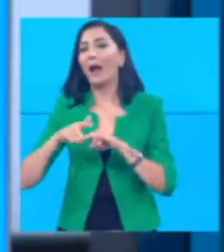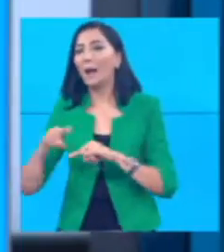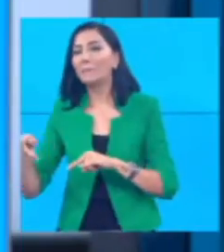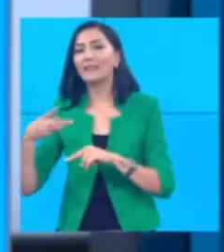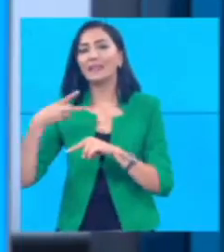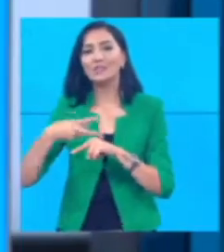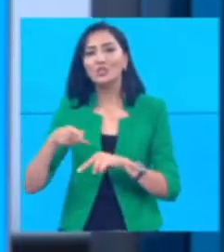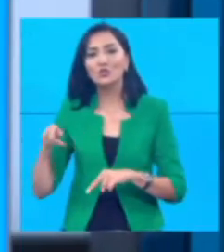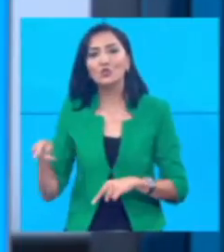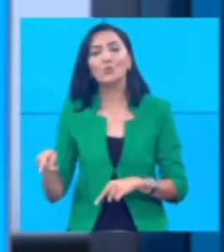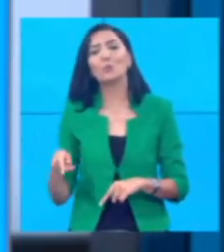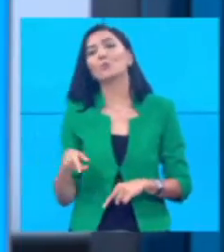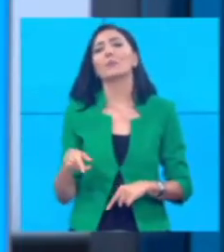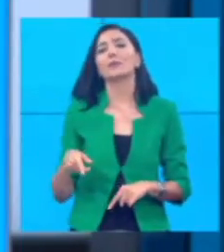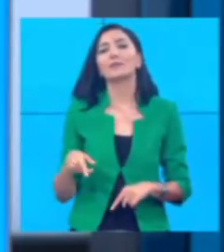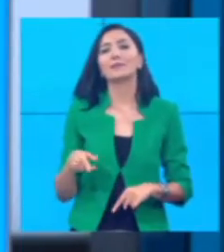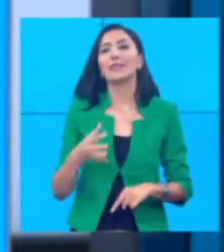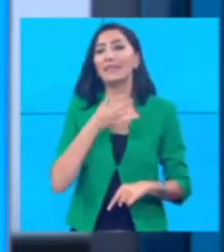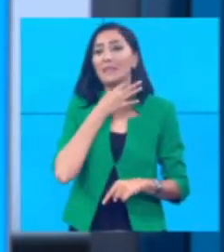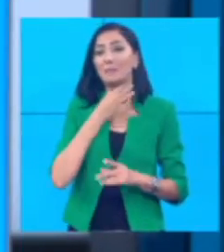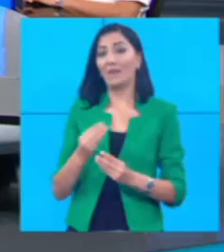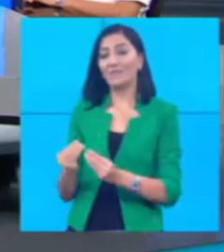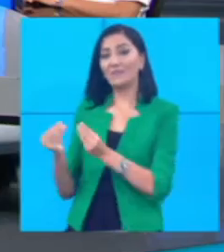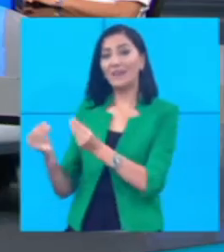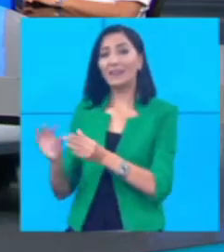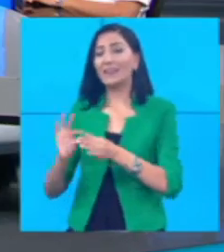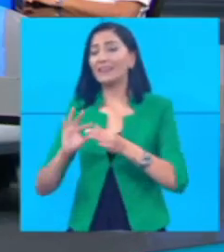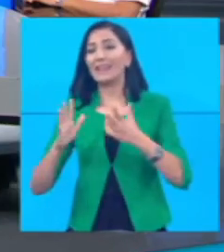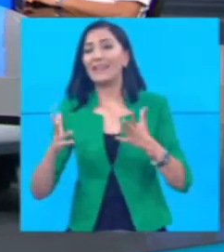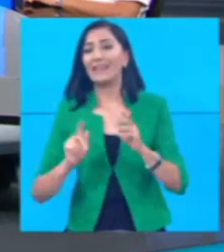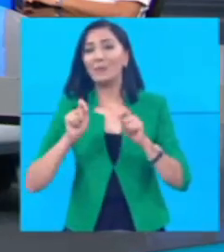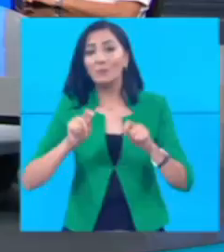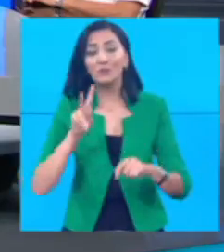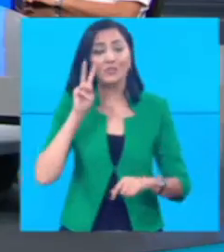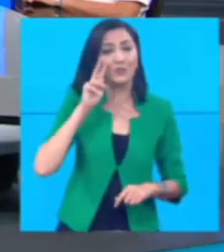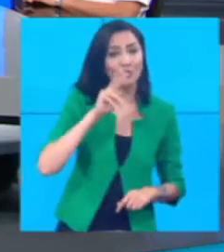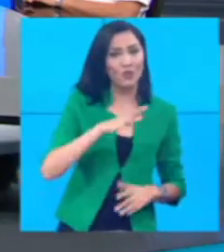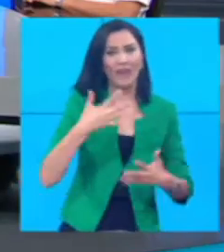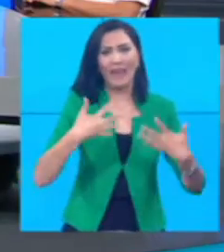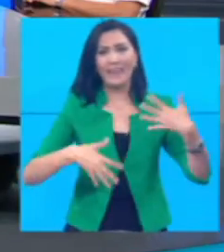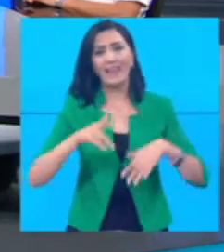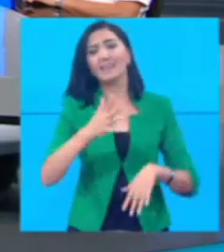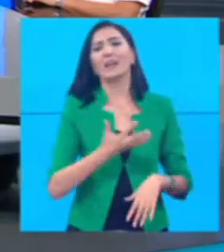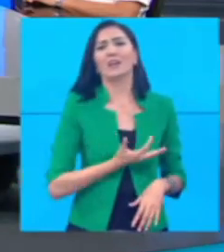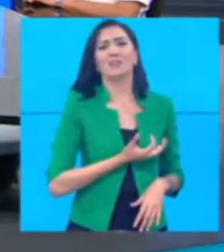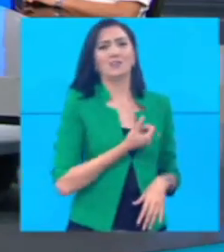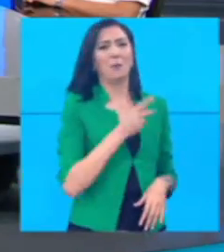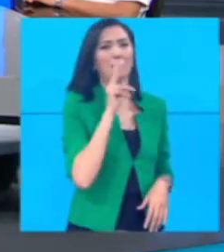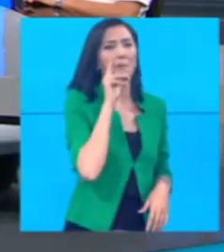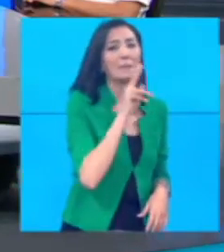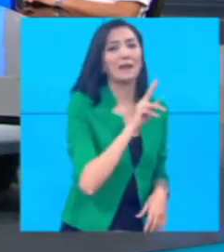Hamide'ye, Zübeyde'ye başarı son planda. İmkan verildiğinde neler yapabileceğini gör. Engelliye acıyarak